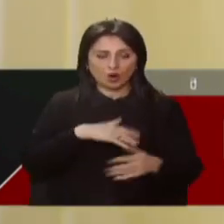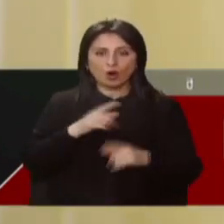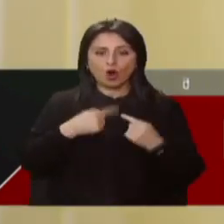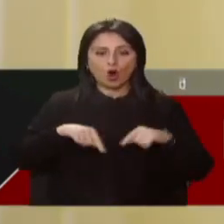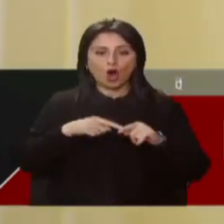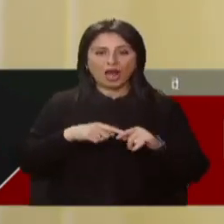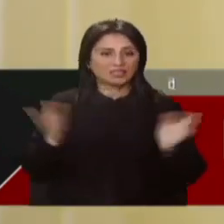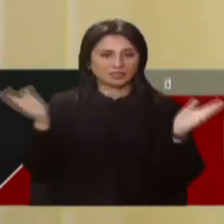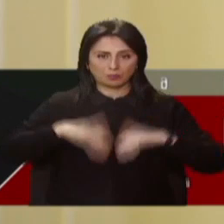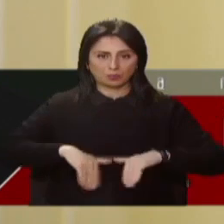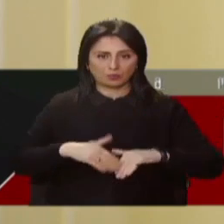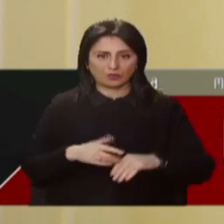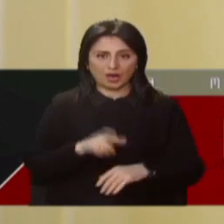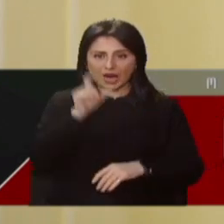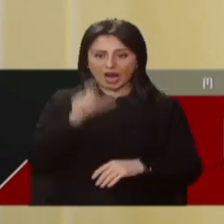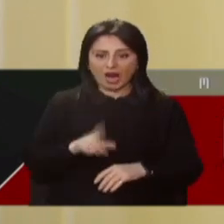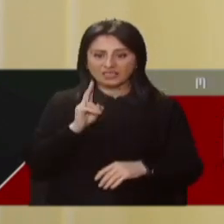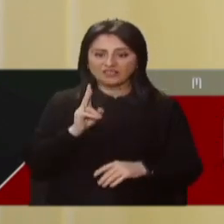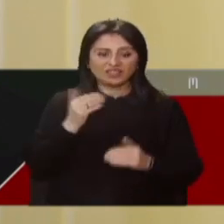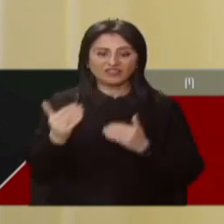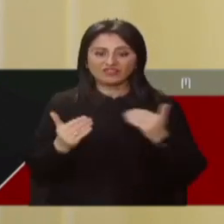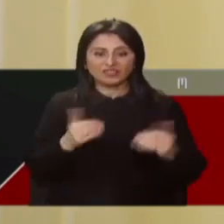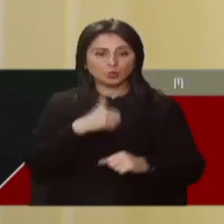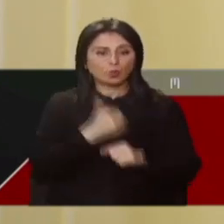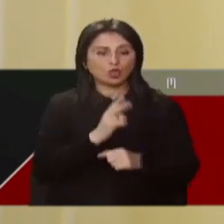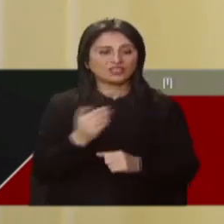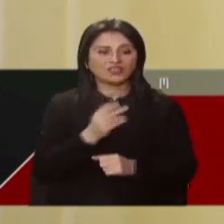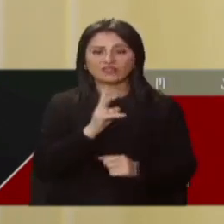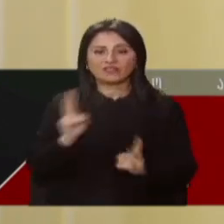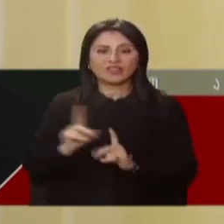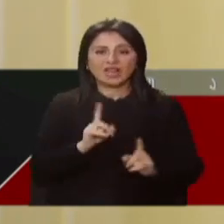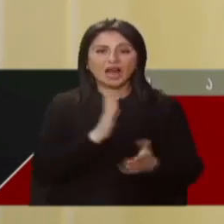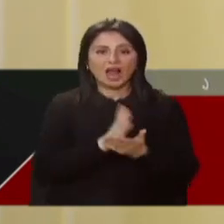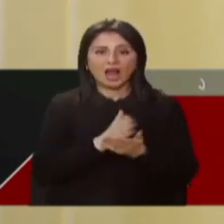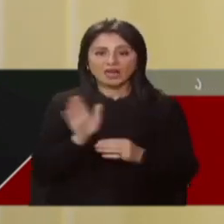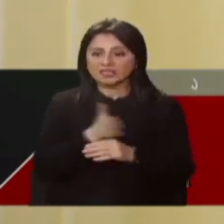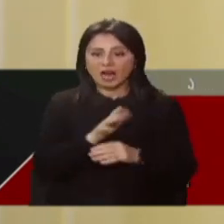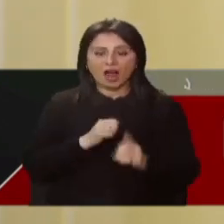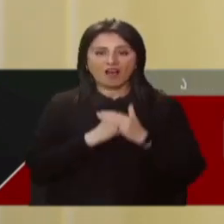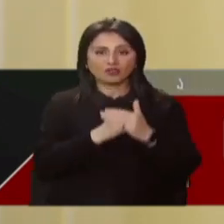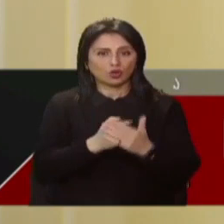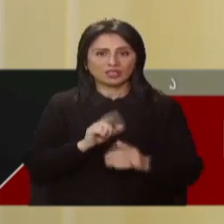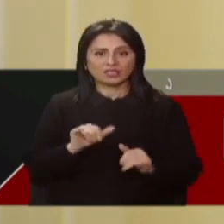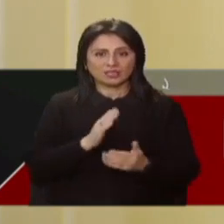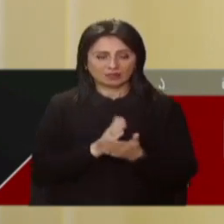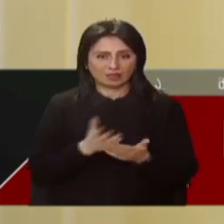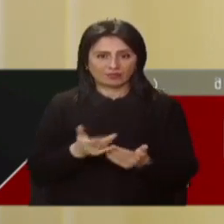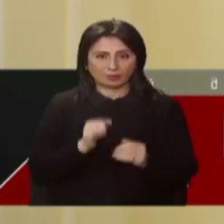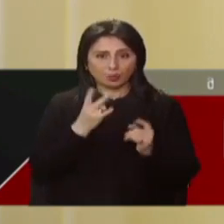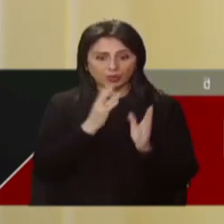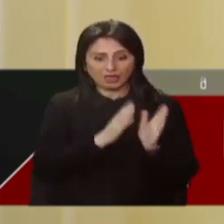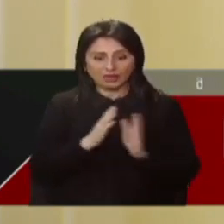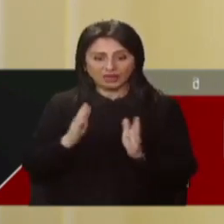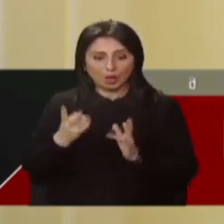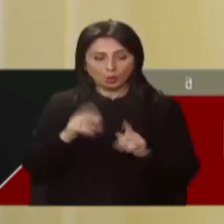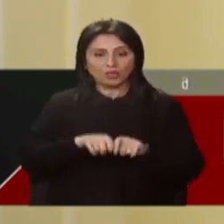დეზორგანიზირებული მდგომარეობა, როდესაც კაცი არ იცის ვინ ვისი უფროსია, ვინ ვის რაზე აქვს ავტორიტეტი და ასე შემდეგ. და ეს ყველაფერი რომ დაალაგდეს, ამიტომ